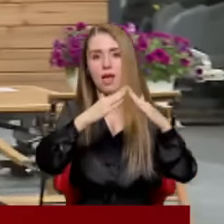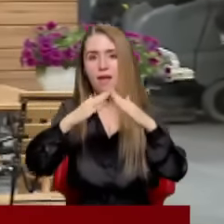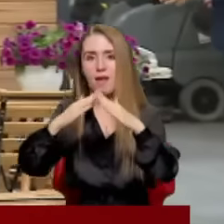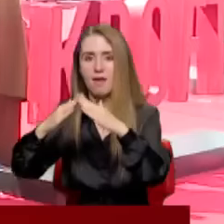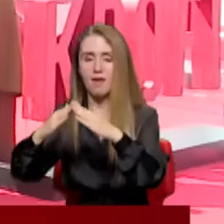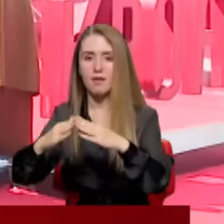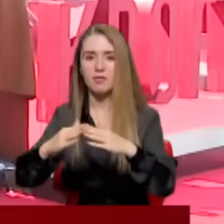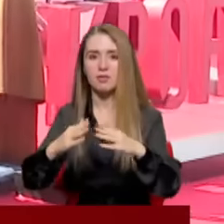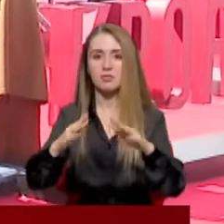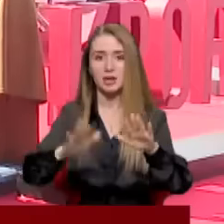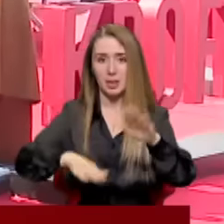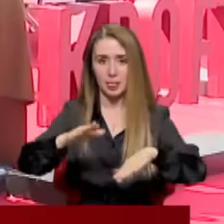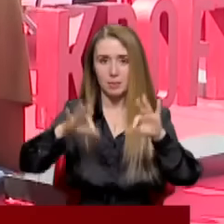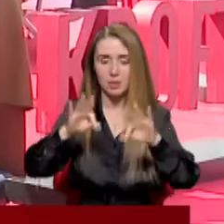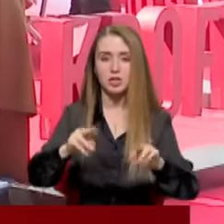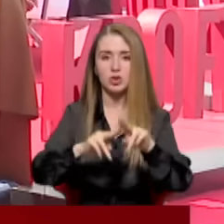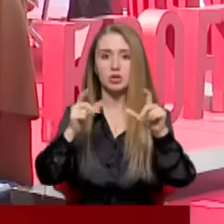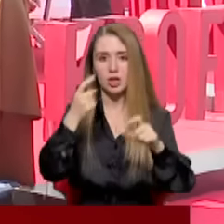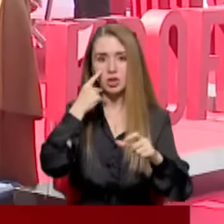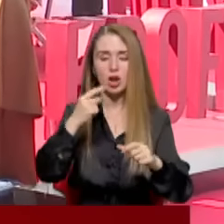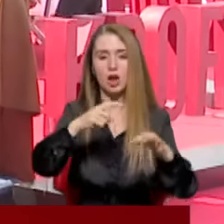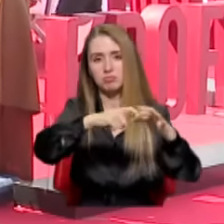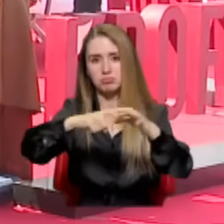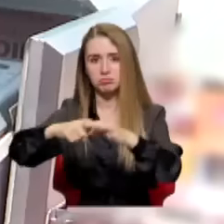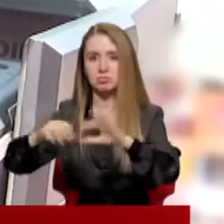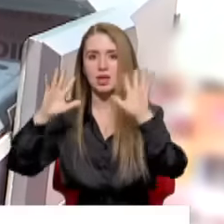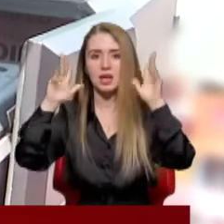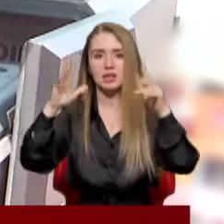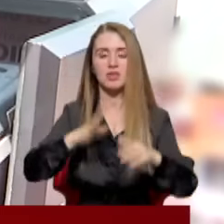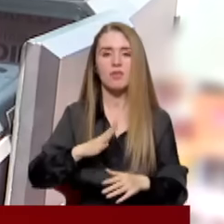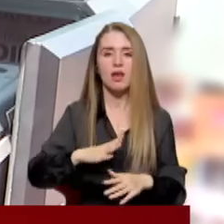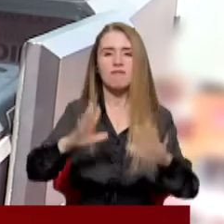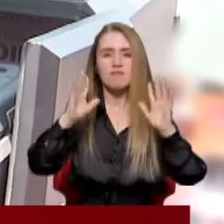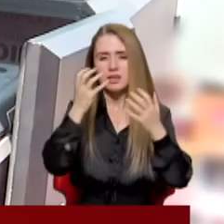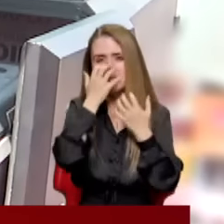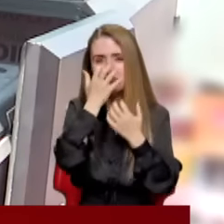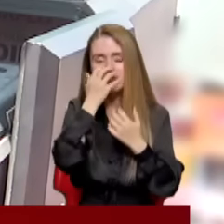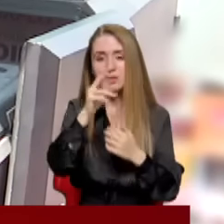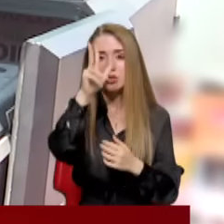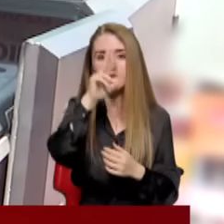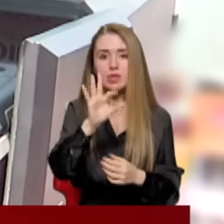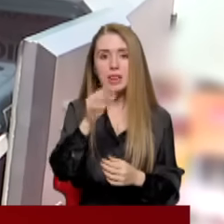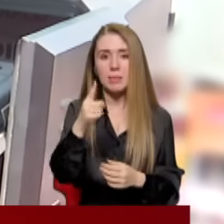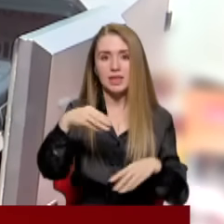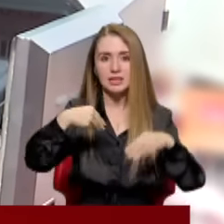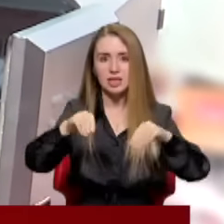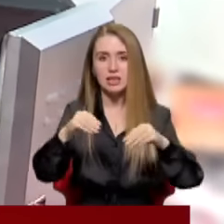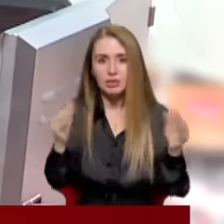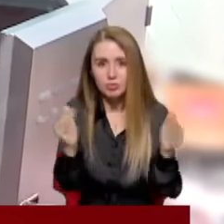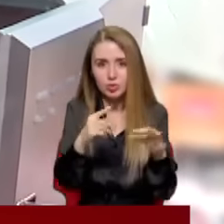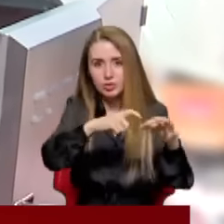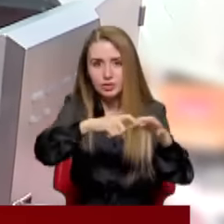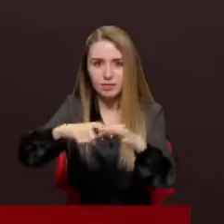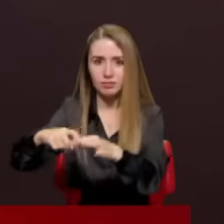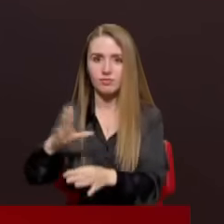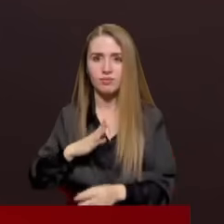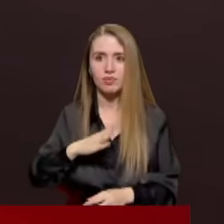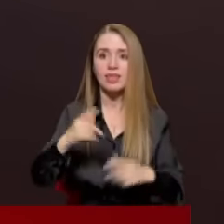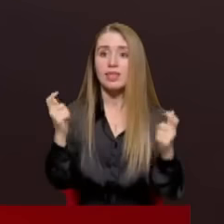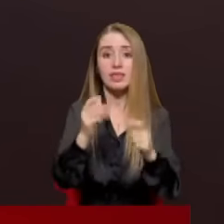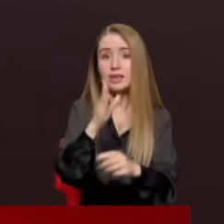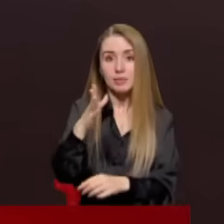çıktı. Koz Yatağı'nda ise karavan etkinliği düzenlendi. En çok ilgiyi 350 bin liraya satılan mini karavan gördü.